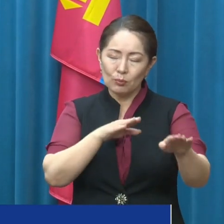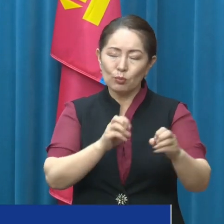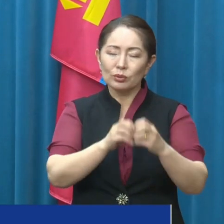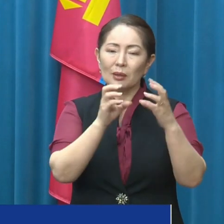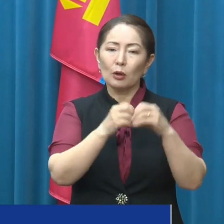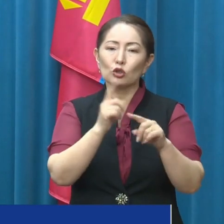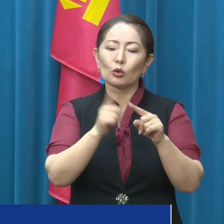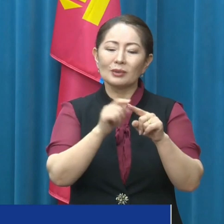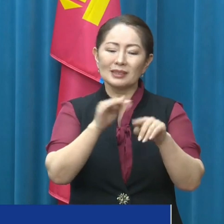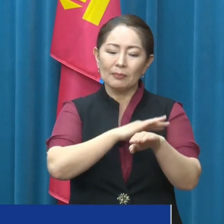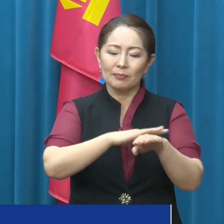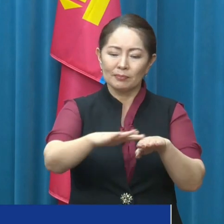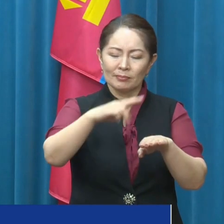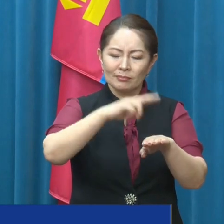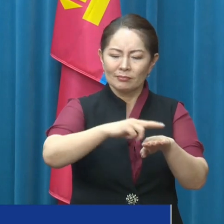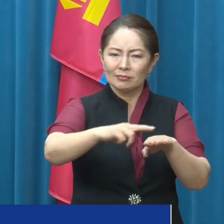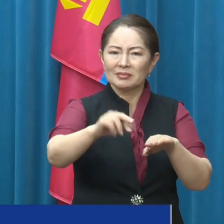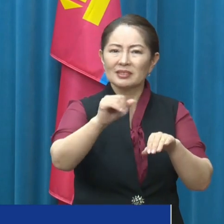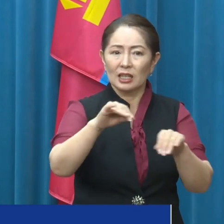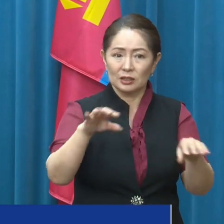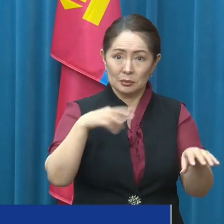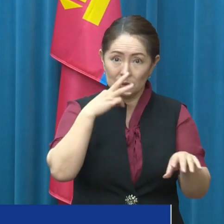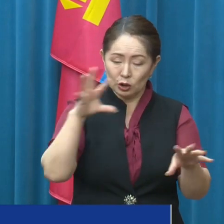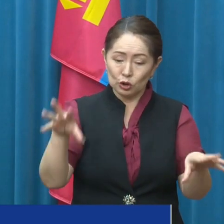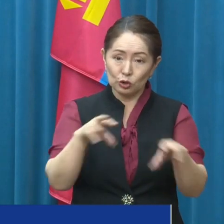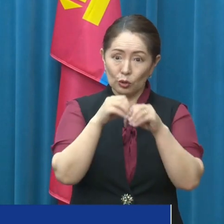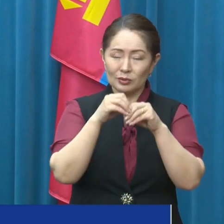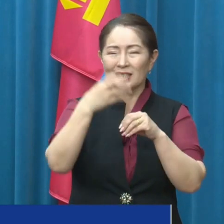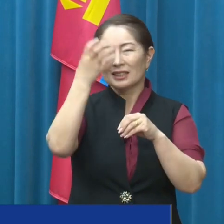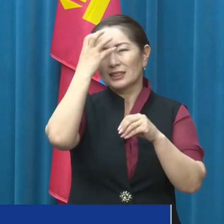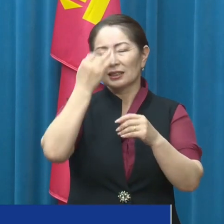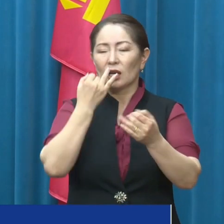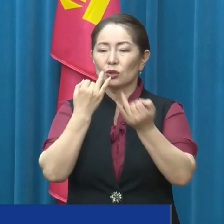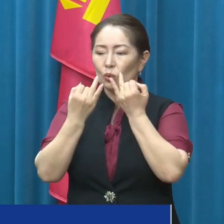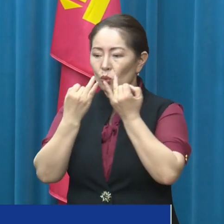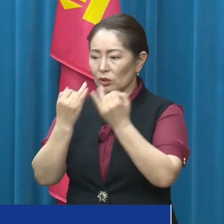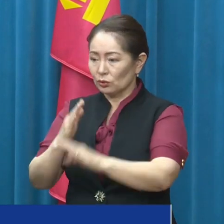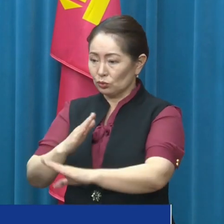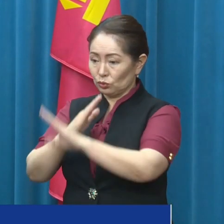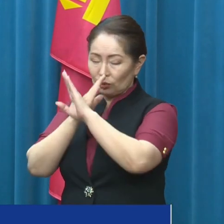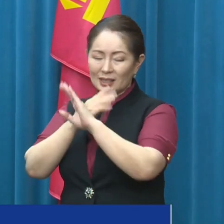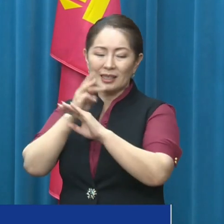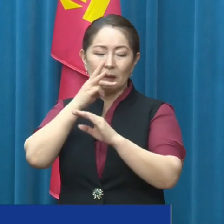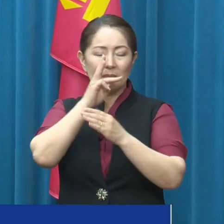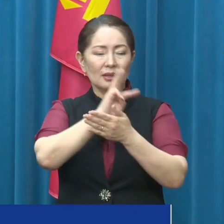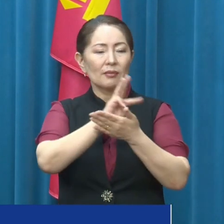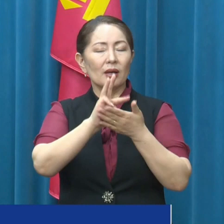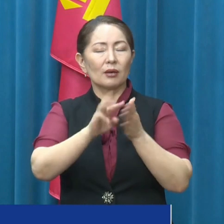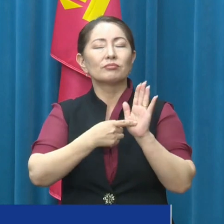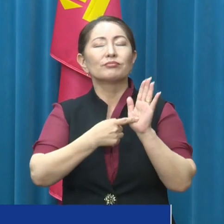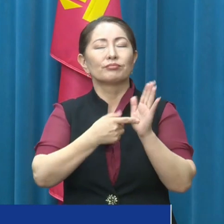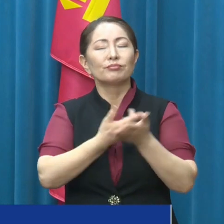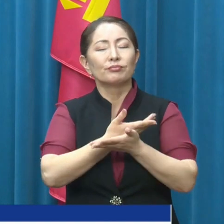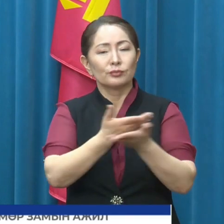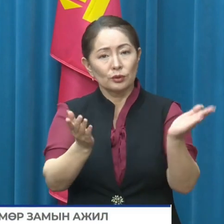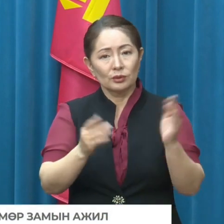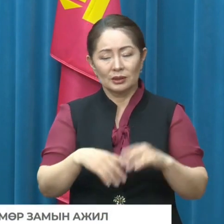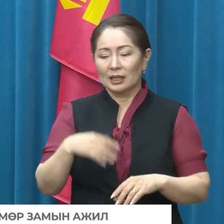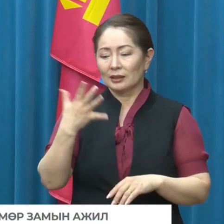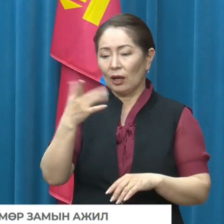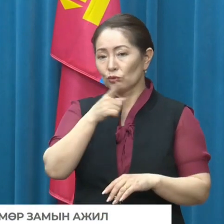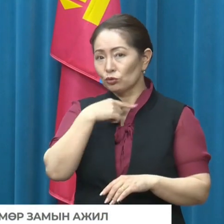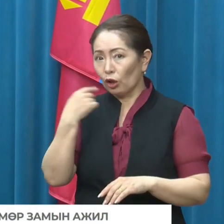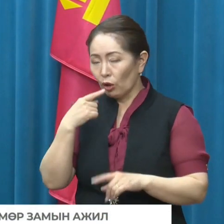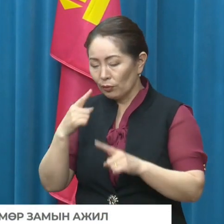байгаа. За товч мэдээллийг та бүхэндээ өгье. Засгийн газрын албан ёсны сувгуудаар хуралдаан дууссаны дараа бас дэлгэрэнгүй мэдээлэл гарна. За 57 зүүн баян